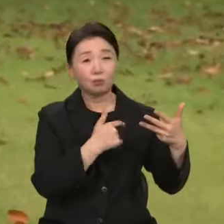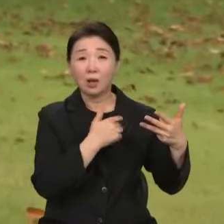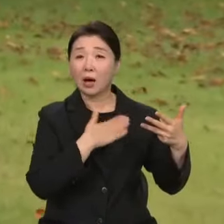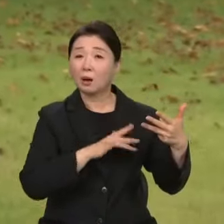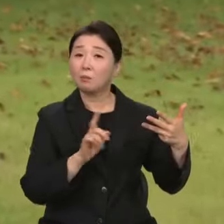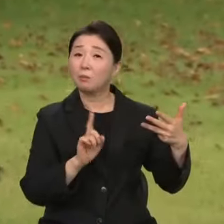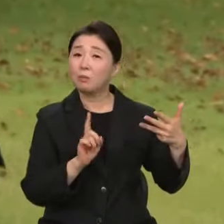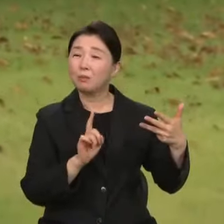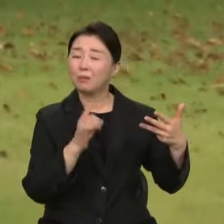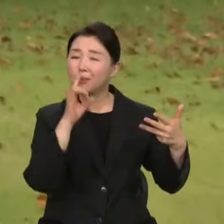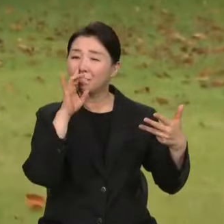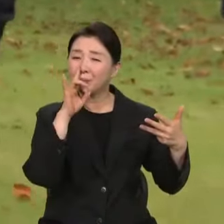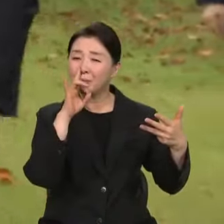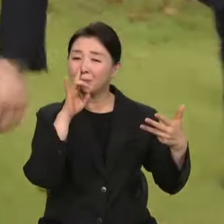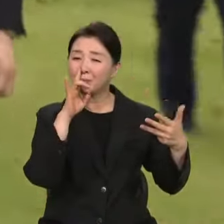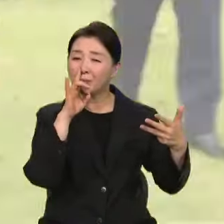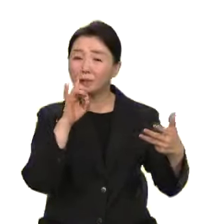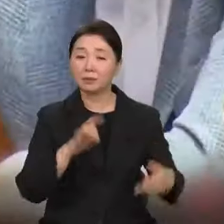되었는지 정말 궁금합니다.